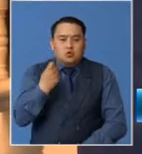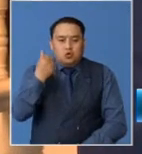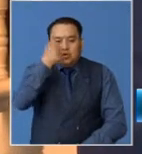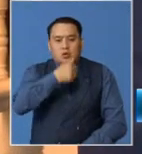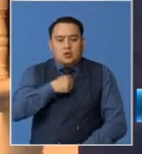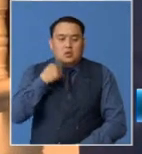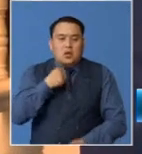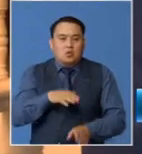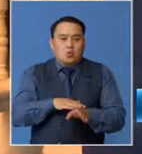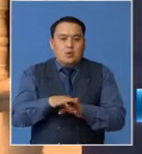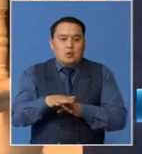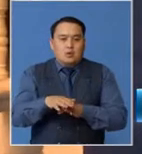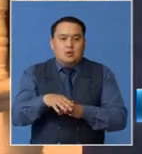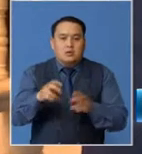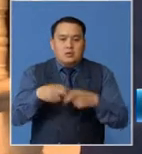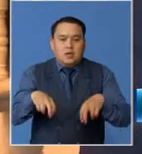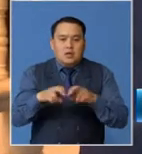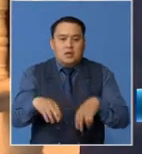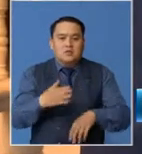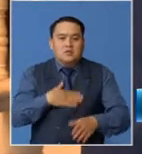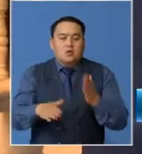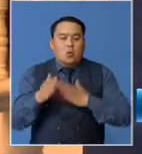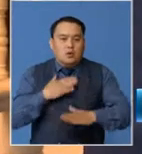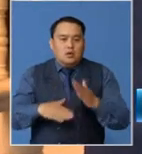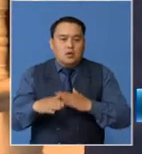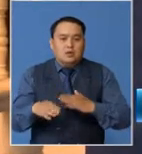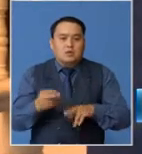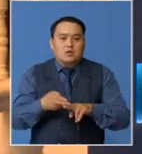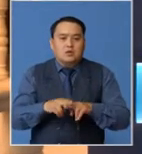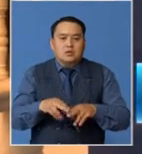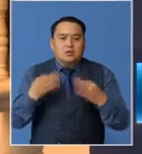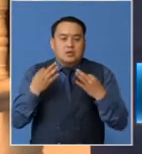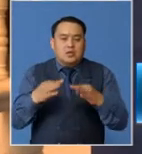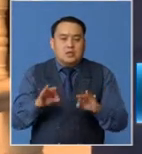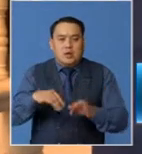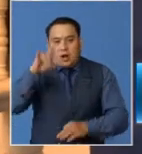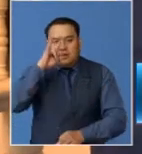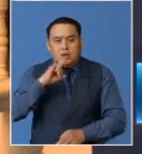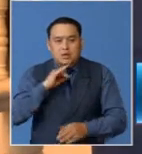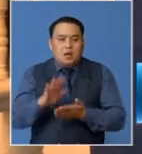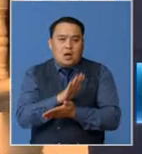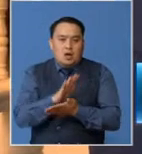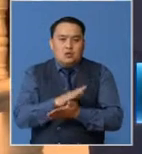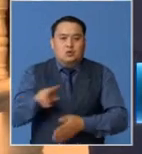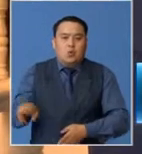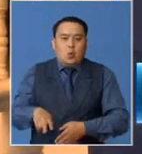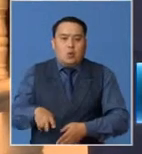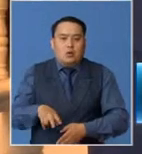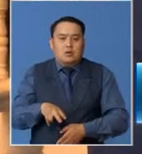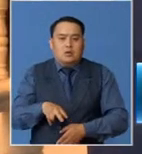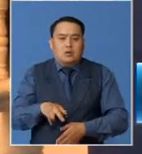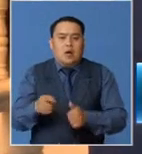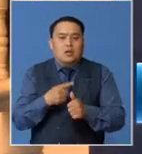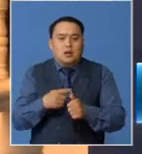зерттеп, көріп, біліп, танысып жатқаны бізді қуантты да. Сол үшін мен егемен Қазақстанның газетінің басқарма төрағасы Дархан Қыдырәлінің